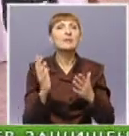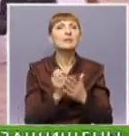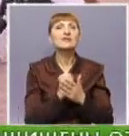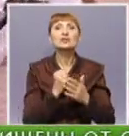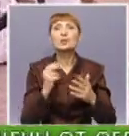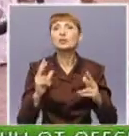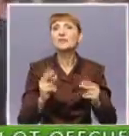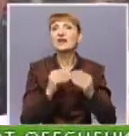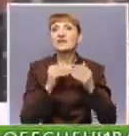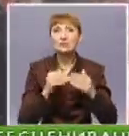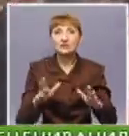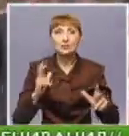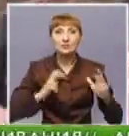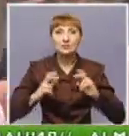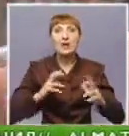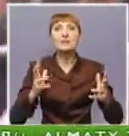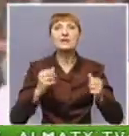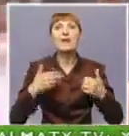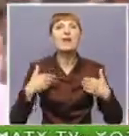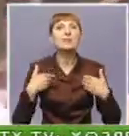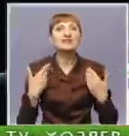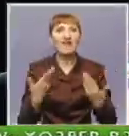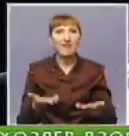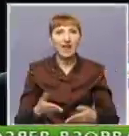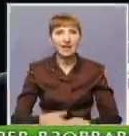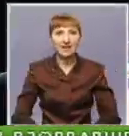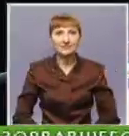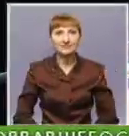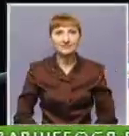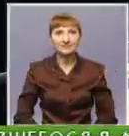выпускники «Альма-Матер» принимали